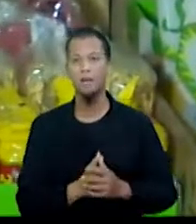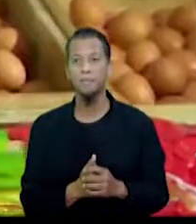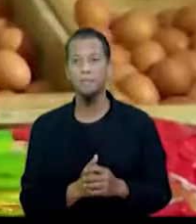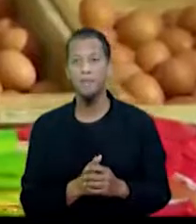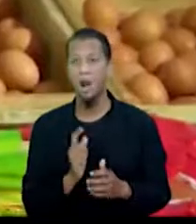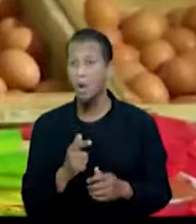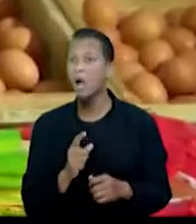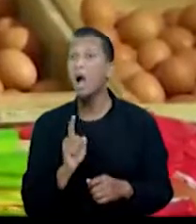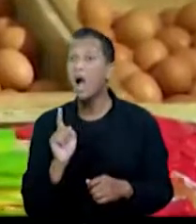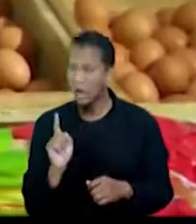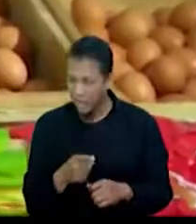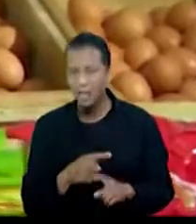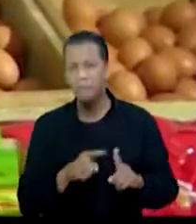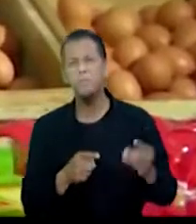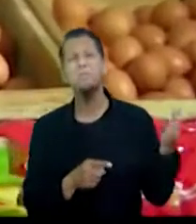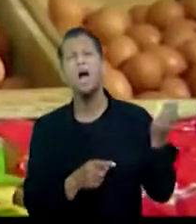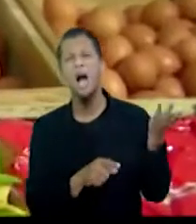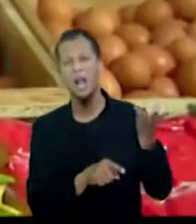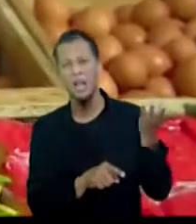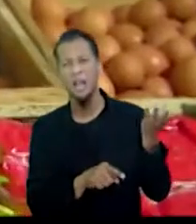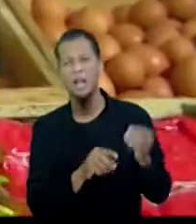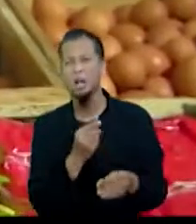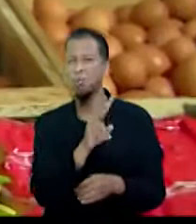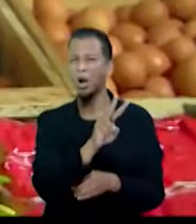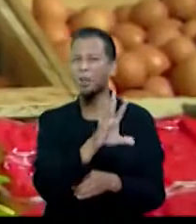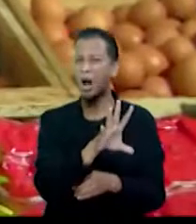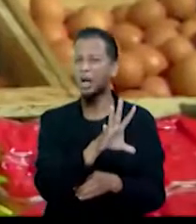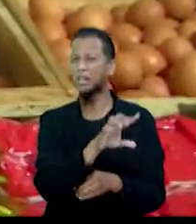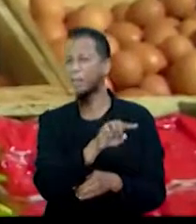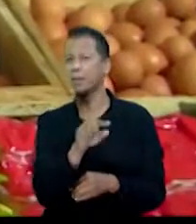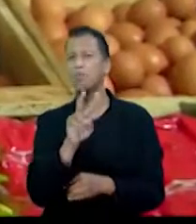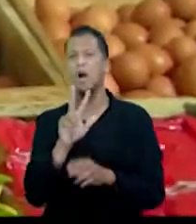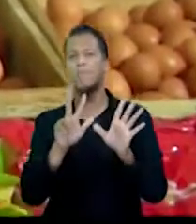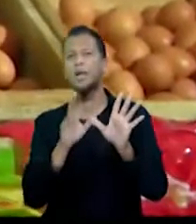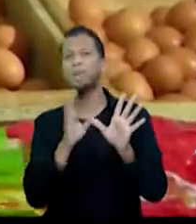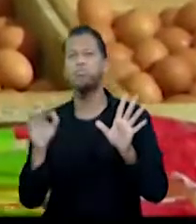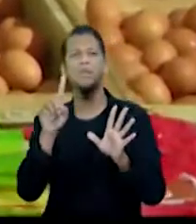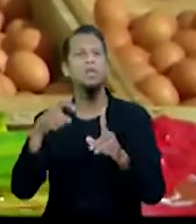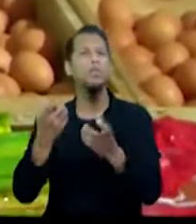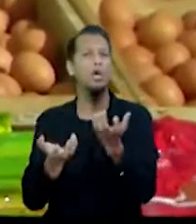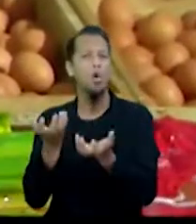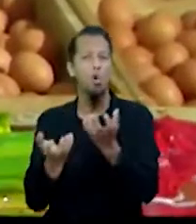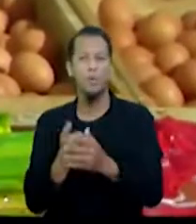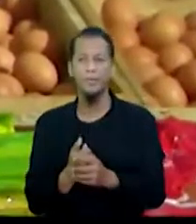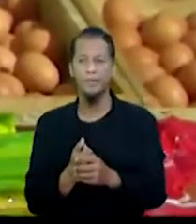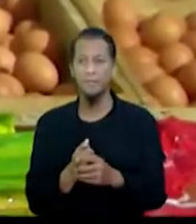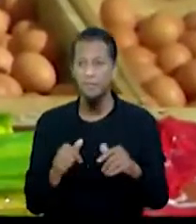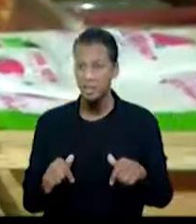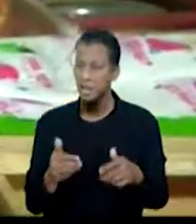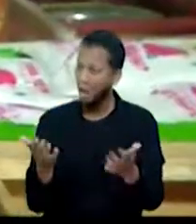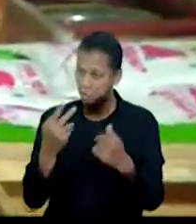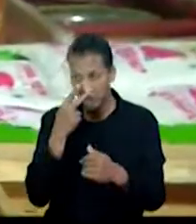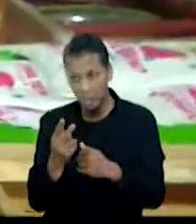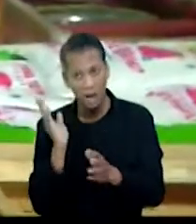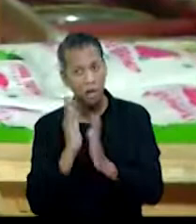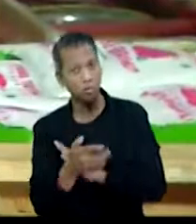tinggi, bisa mencapai antara Rp25.000 sampai dengan Rp28.000 per kilogram. Nah, saya akan ajak Anda untuk berbincang dengan salah satu pedagang